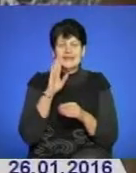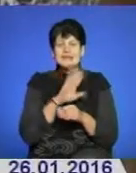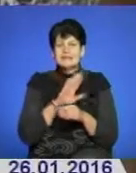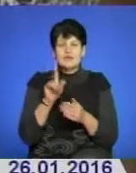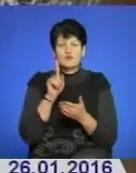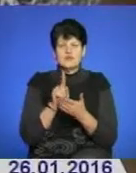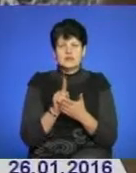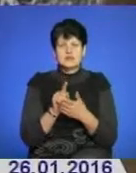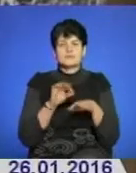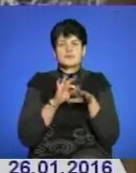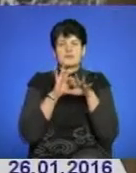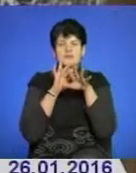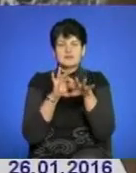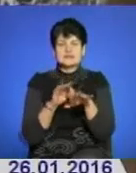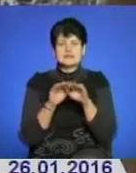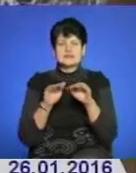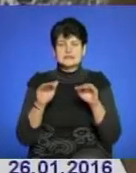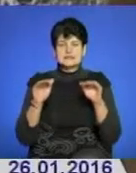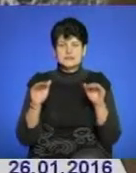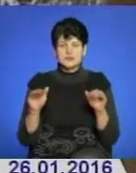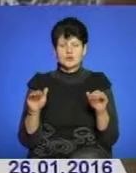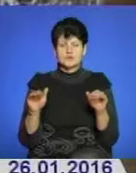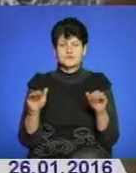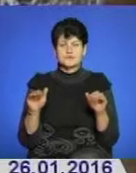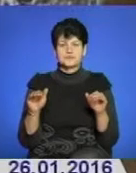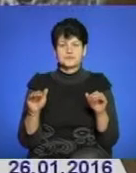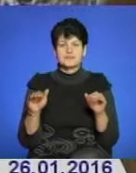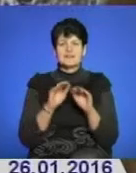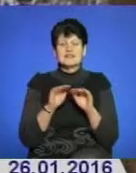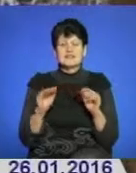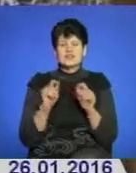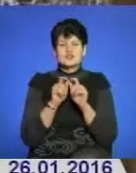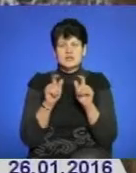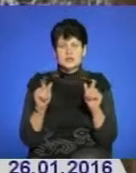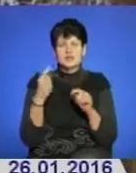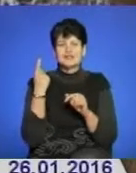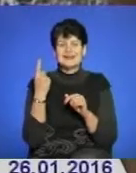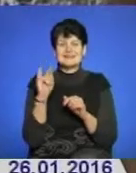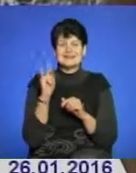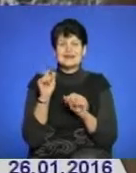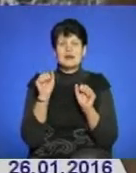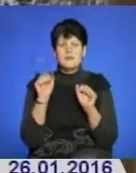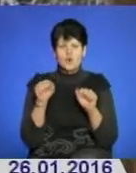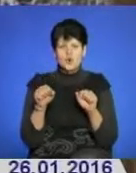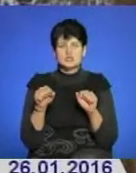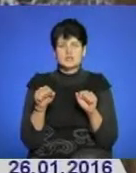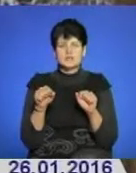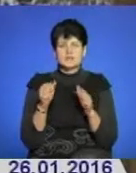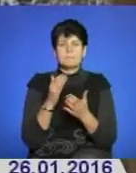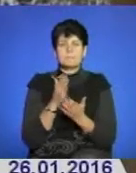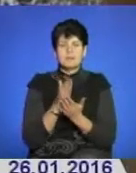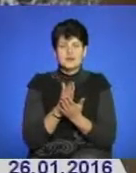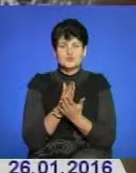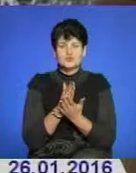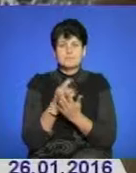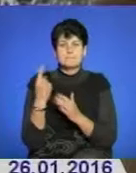повинні вести діток, зокрема, в дитячі заклади, тому що одна дитина може, скажімо так, маючи